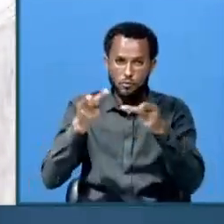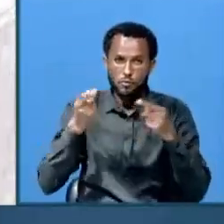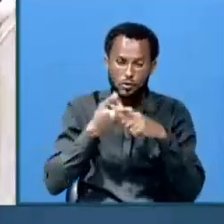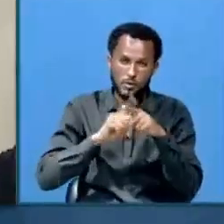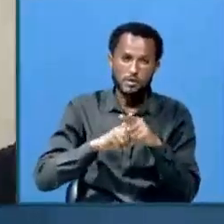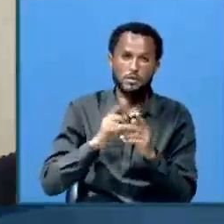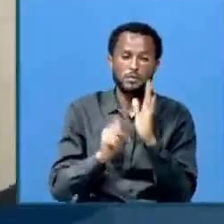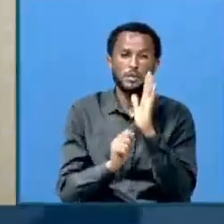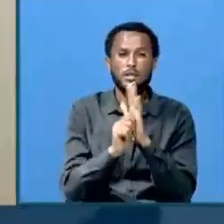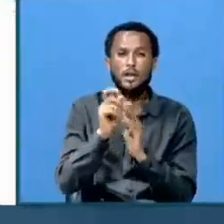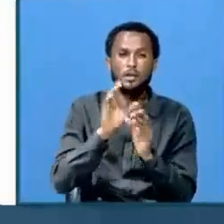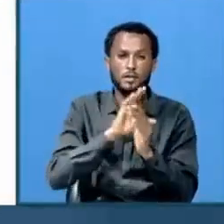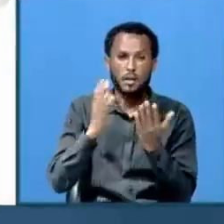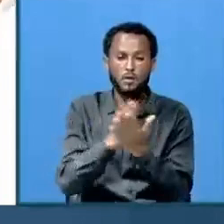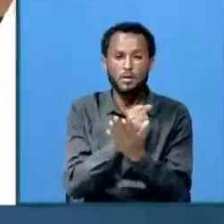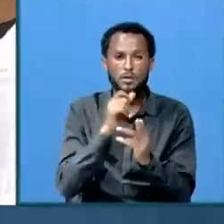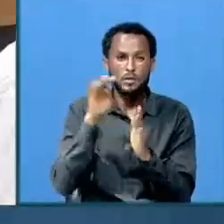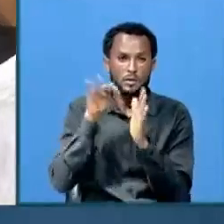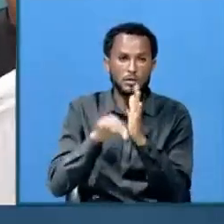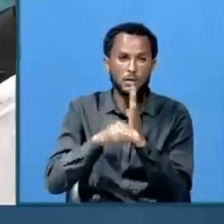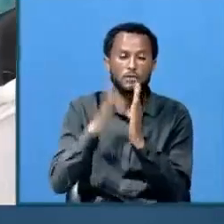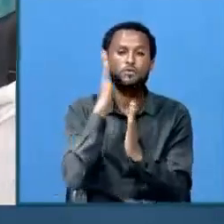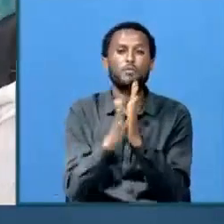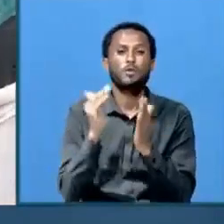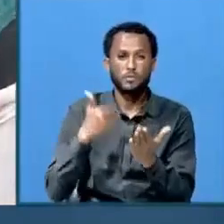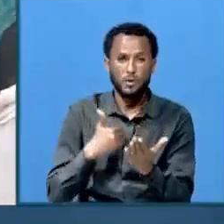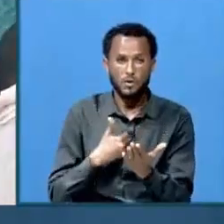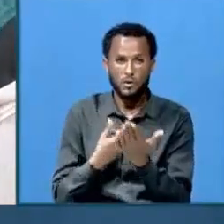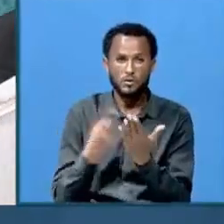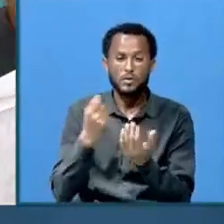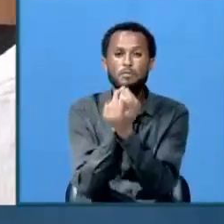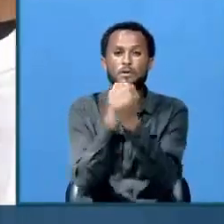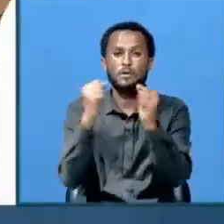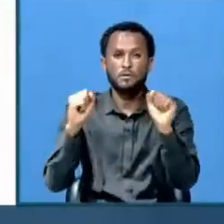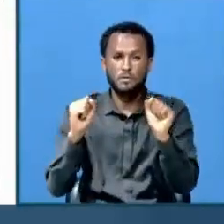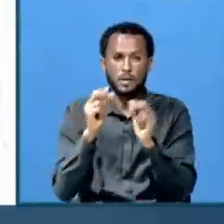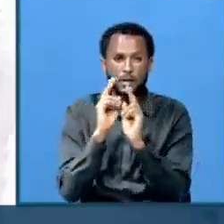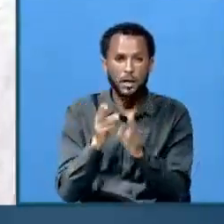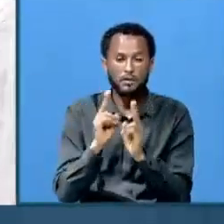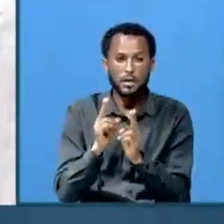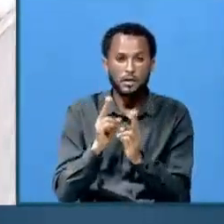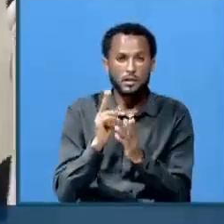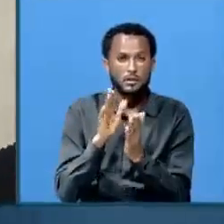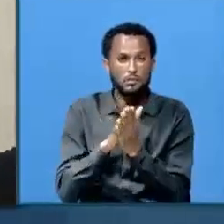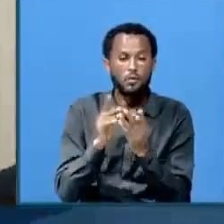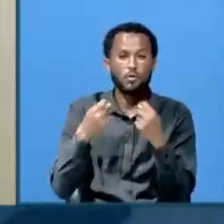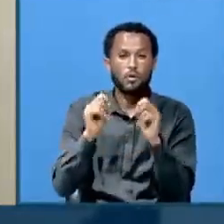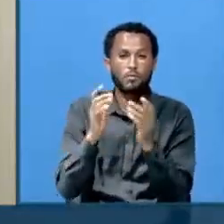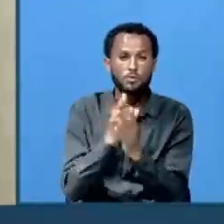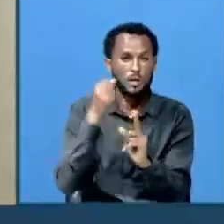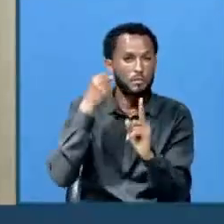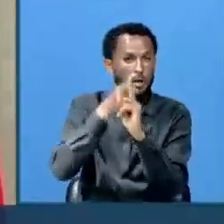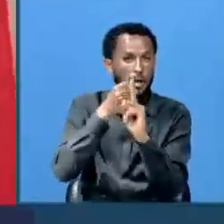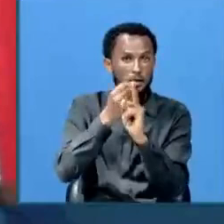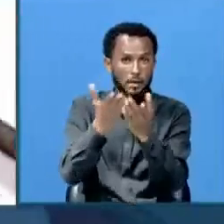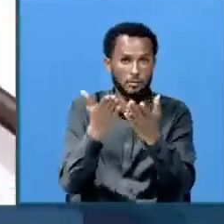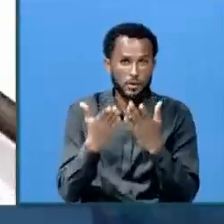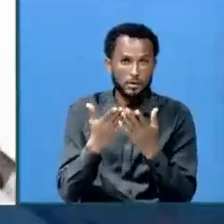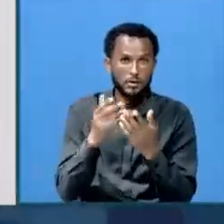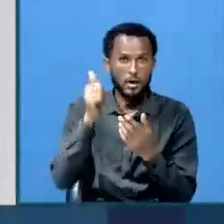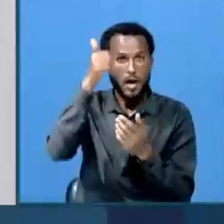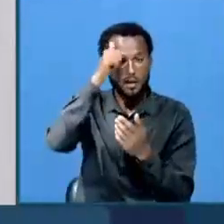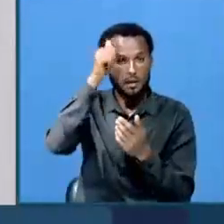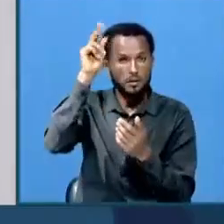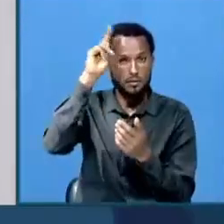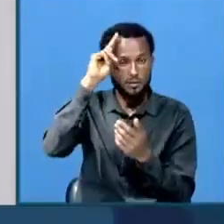ዛጊድ ብጥንታውያን ወረርቱን ጸላእቱን ጀኖሳይድ ይፍጸሞ ከም ዘሎን እዚ ንምፍታሕ ካብ ታሪክካ ትምህርቲ ብምውሳድ ምቅላስ ከም ዘድሊ ኣሌክሳንደር